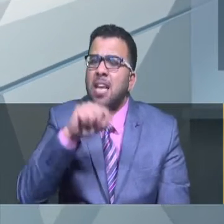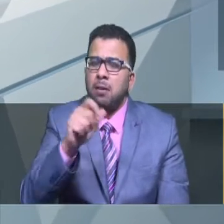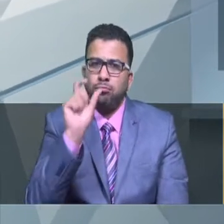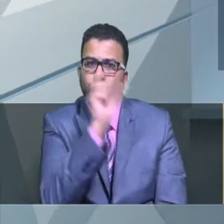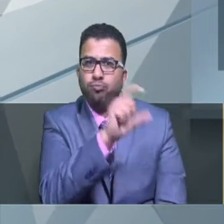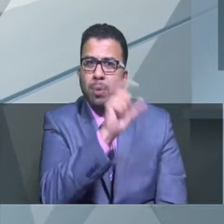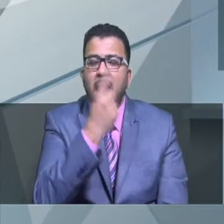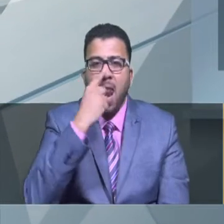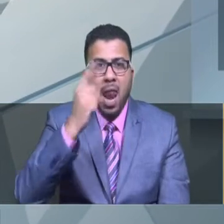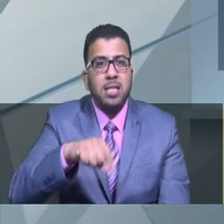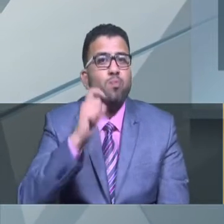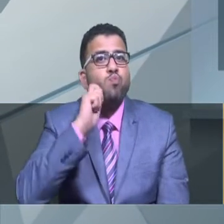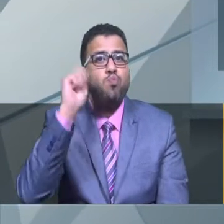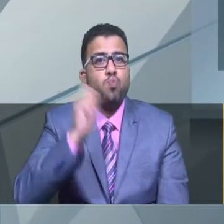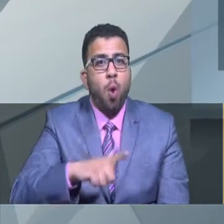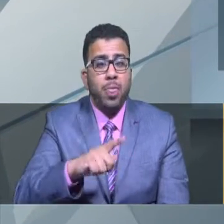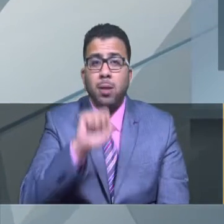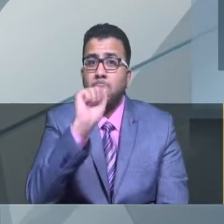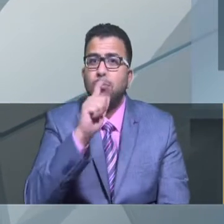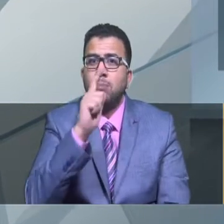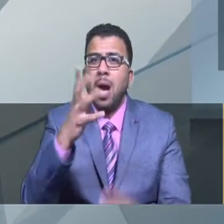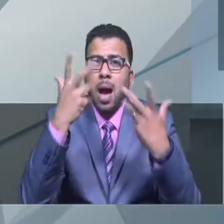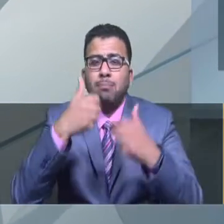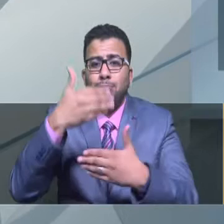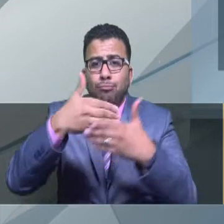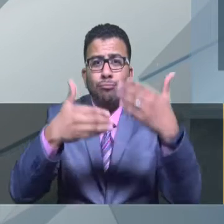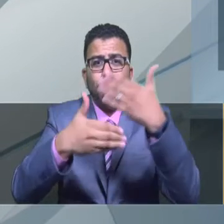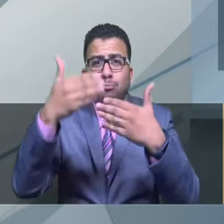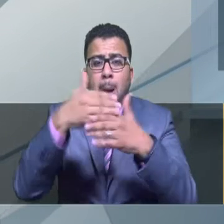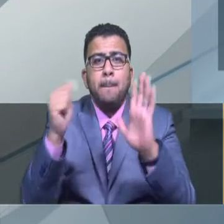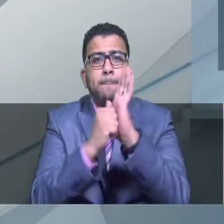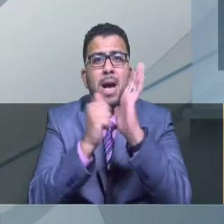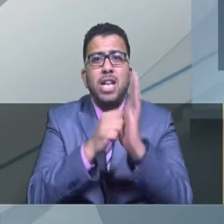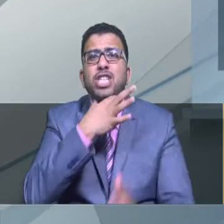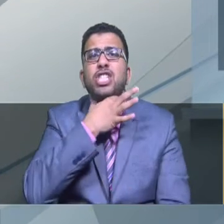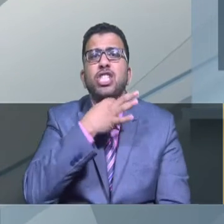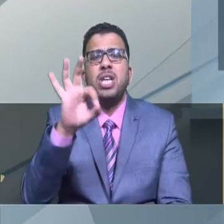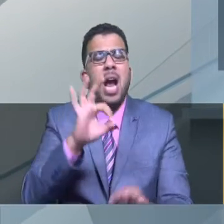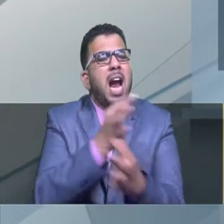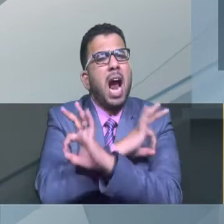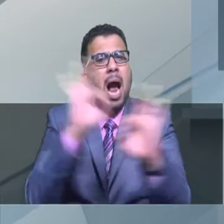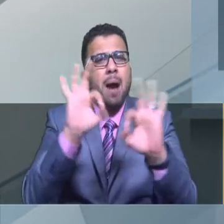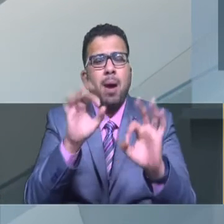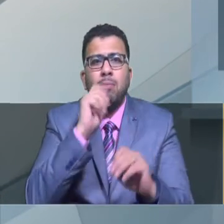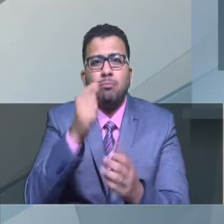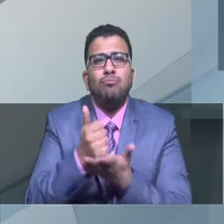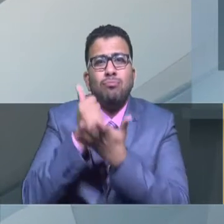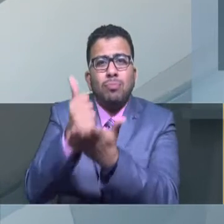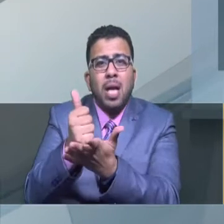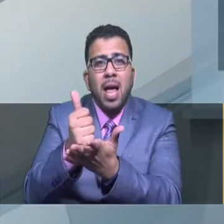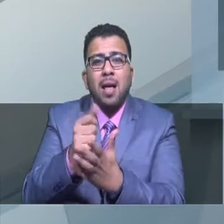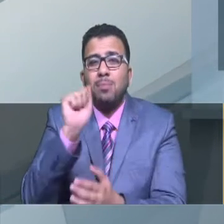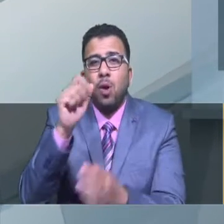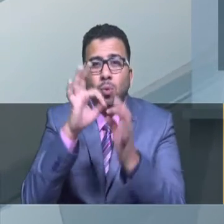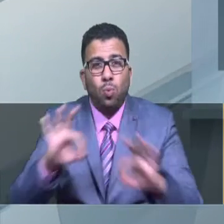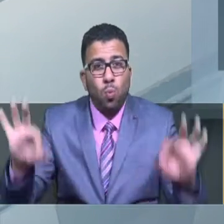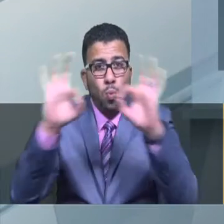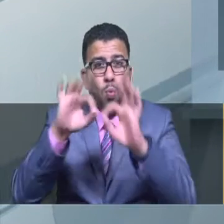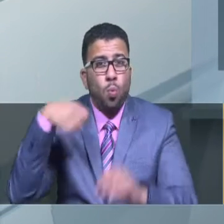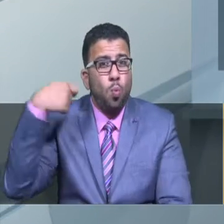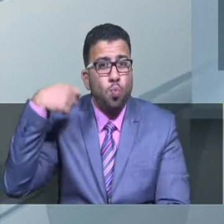ونص التوجيه أيضا بالبدء بإنشاء 1000 مسكن مؤثث بالكامل للمستفيدين من إعانة وزارة تنمية